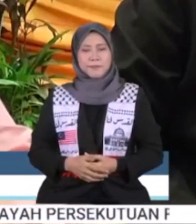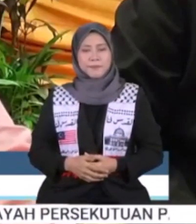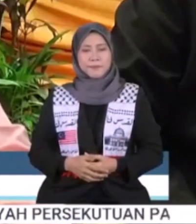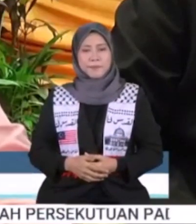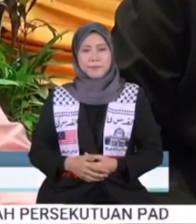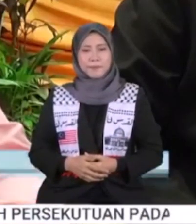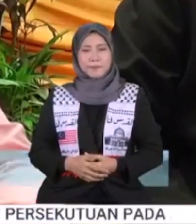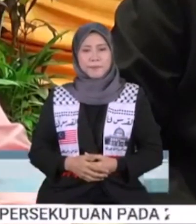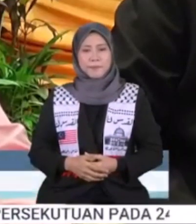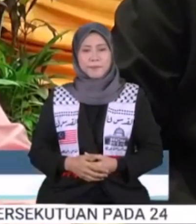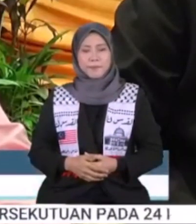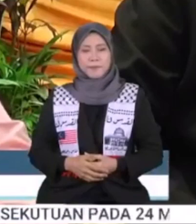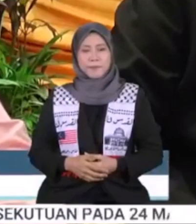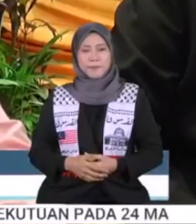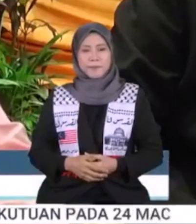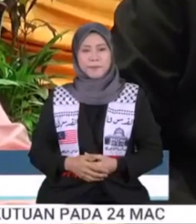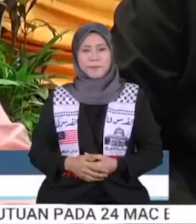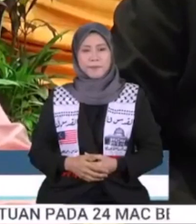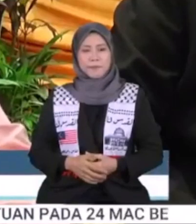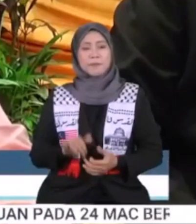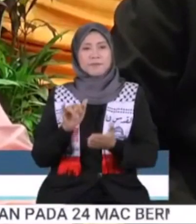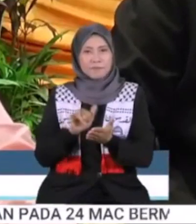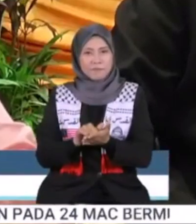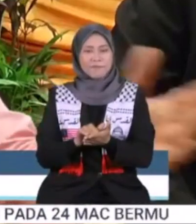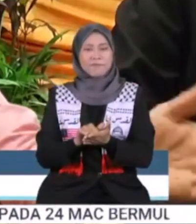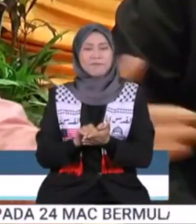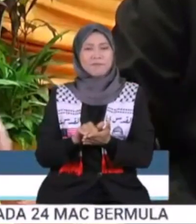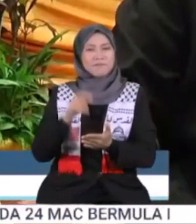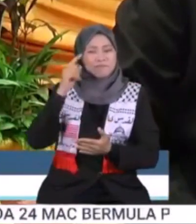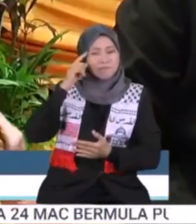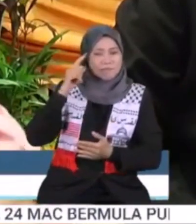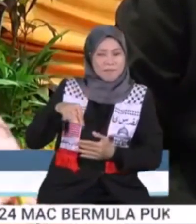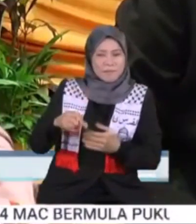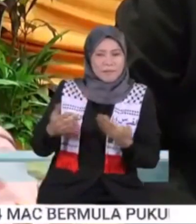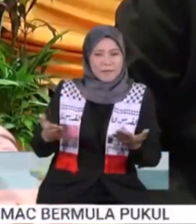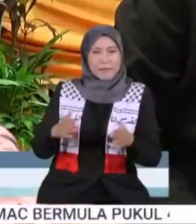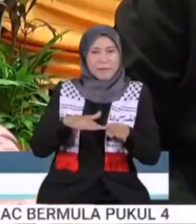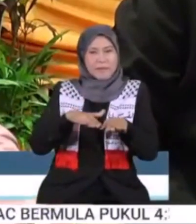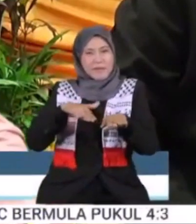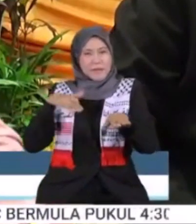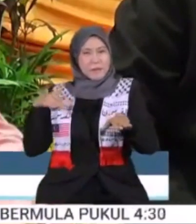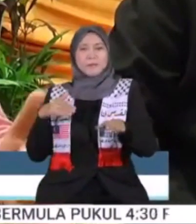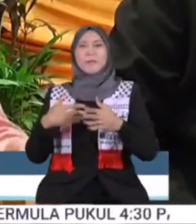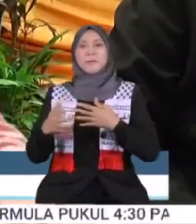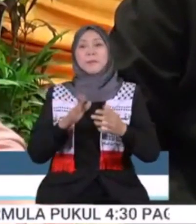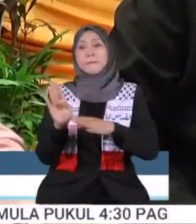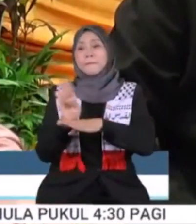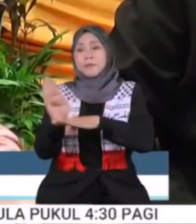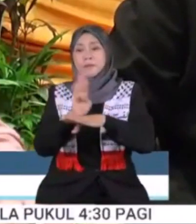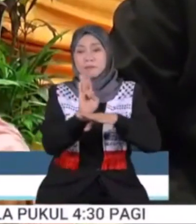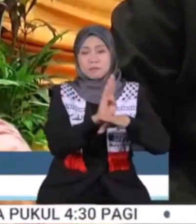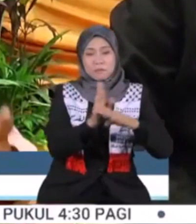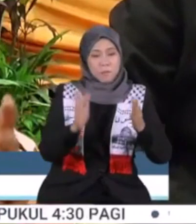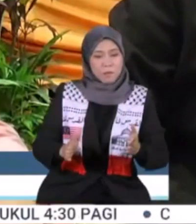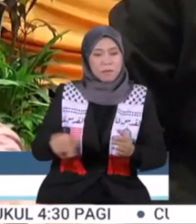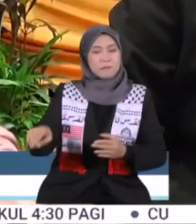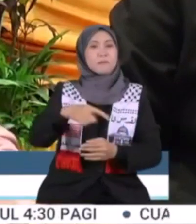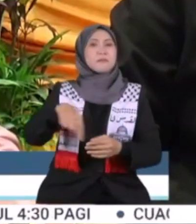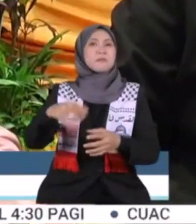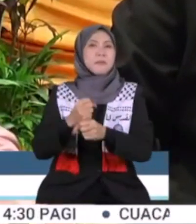Tetapi itulah sebenarnya hikmah di sebaliknya, rakan-rakan kita dapat berniaga, dapat mencari rezeki